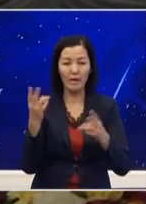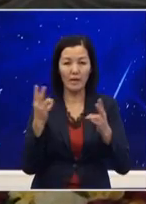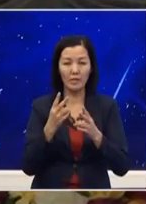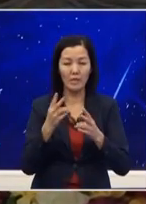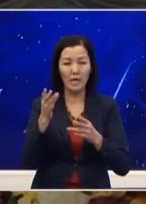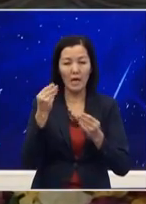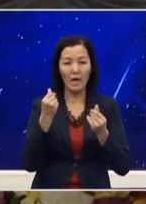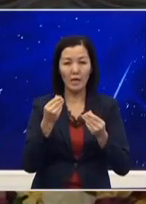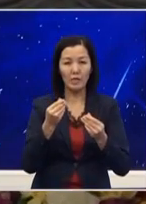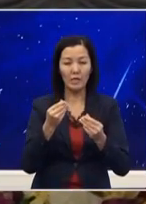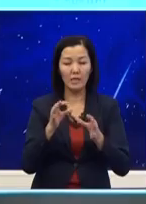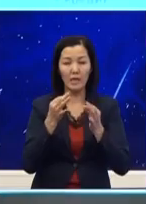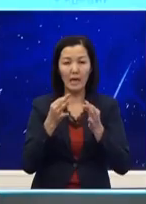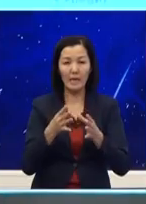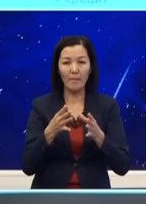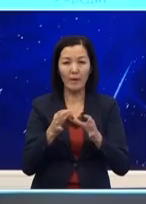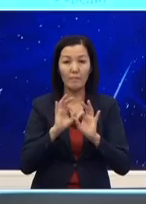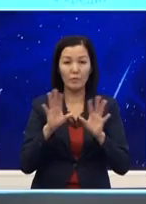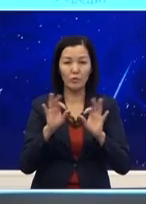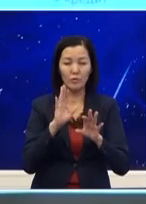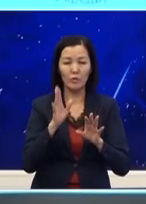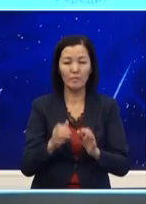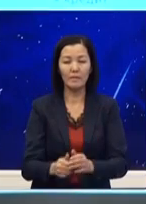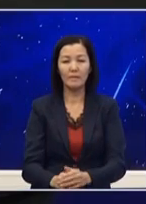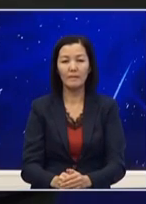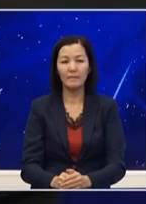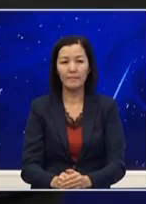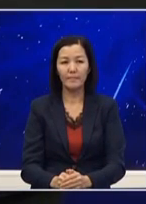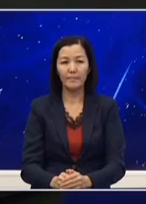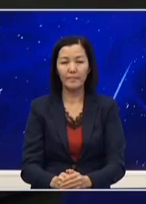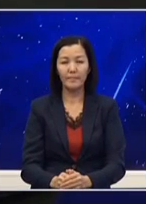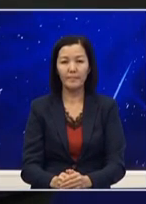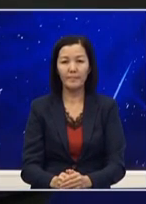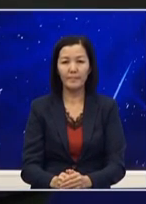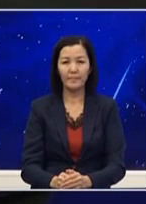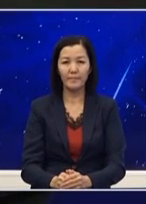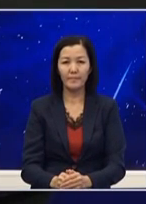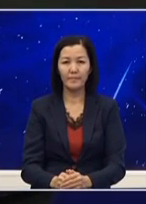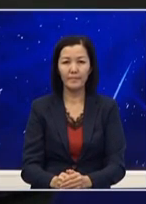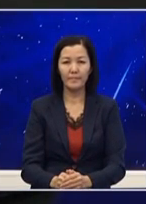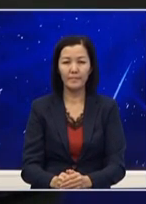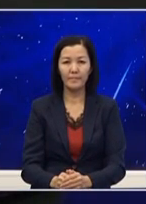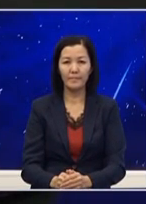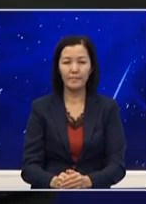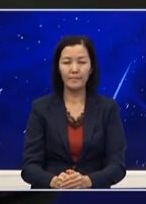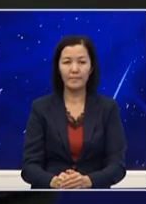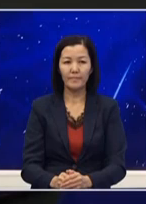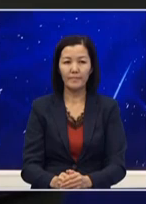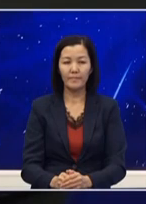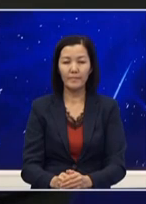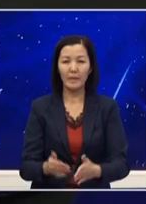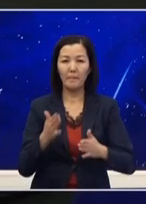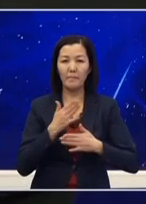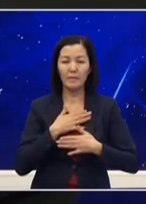қаржылық сауаттылықтың қарапайым жолдарын түсіндіреміз, дейді бизнес тәлімгерлер. Мы же на самом деле хотим объяснить, помочь, донести.